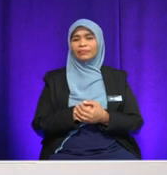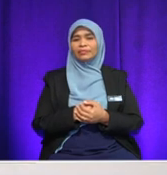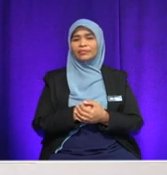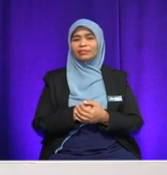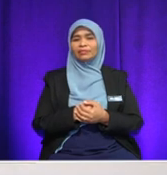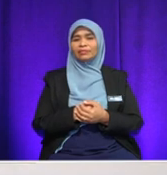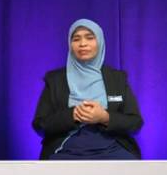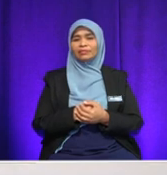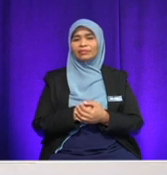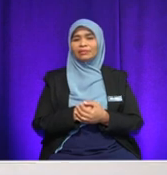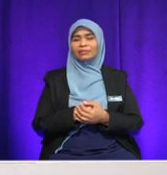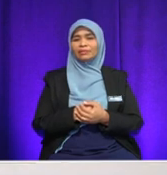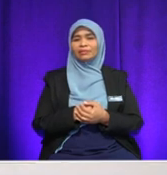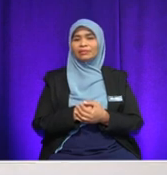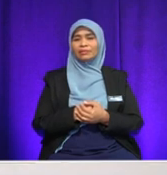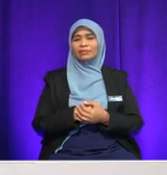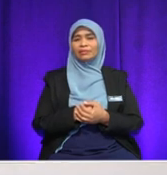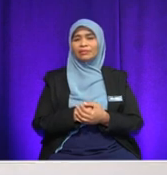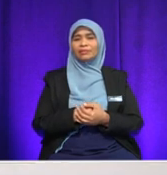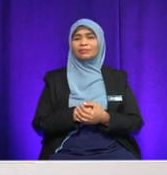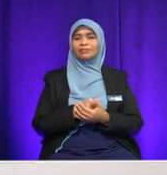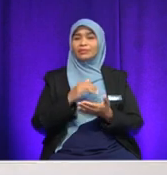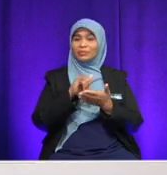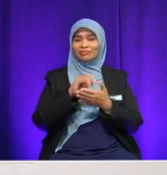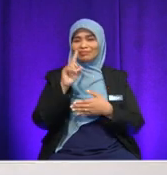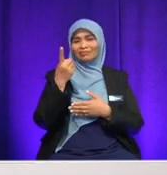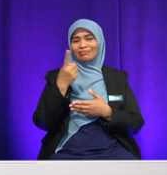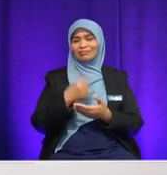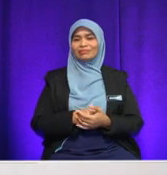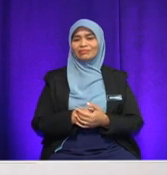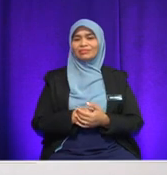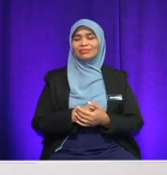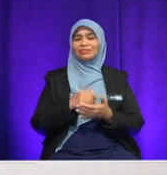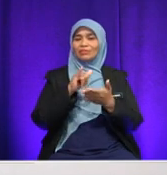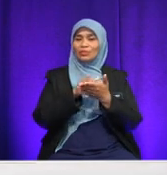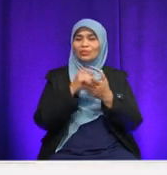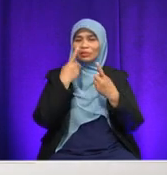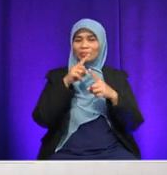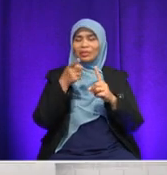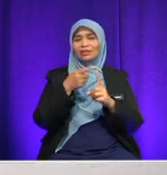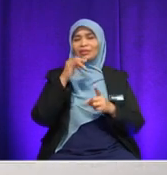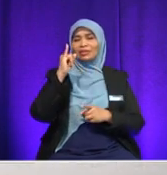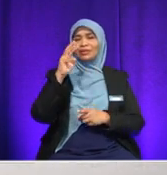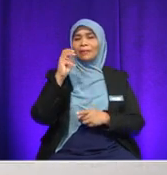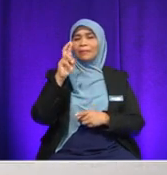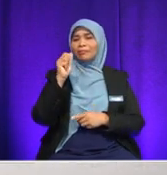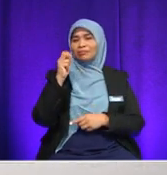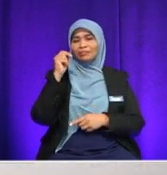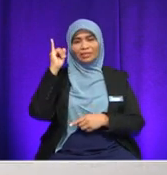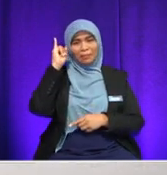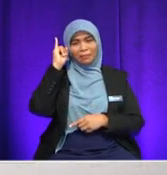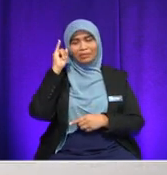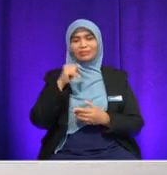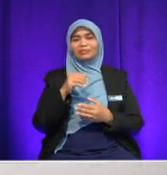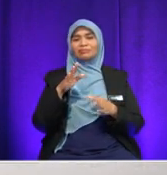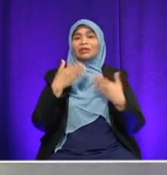Itu ke? Itu ya. Itu. Okey, itu jawapan daripada Imran, cikgu. Ha. Bagaimana pula jawapan daripada